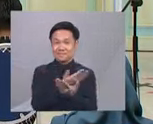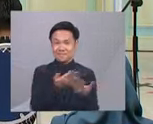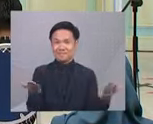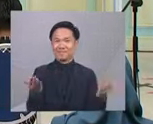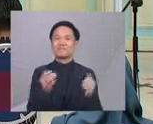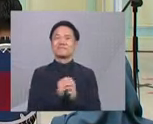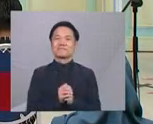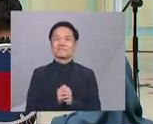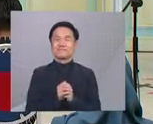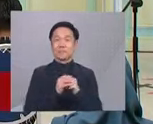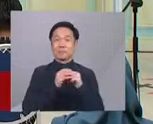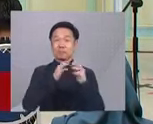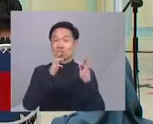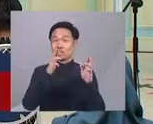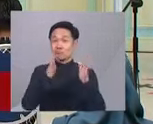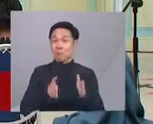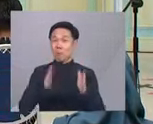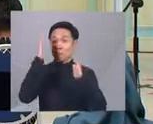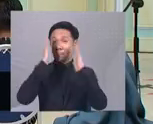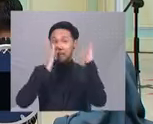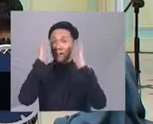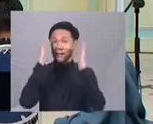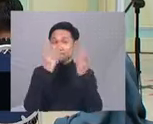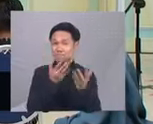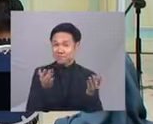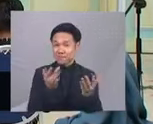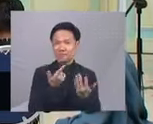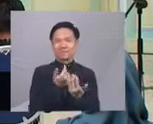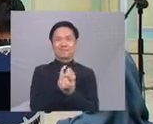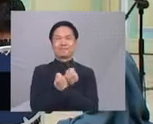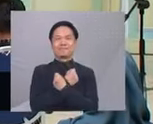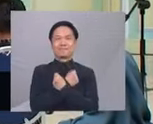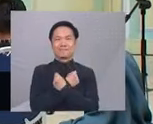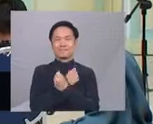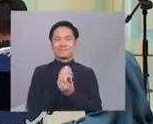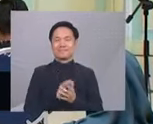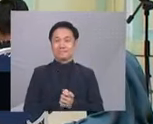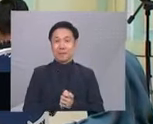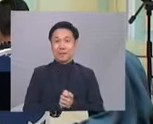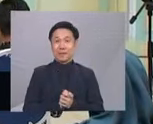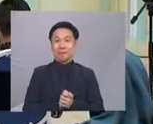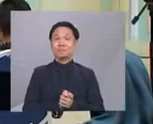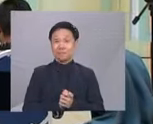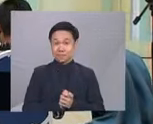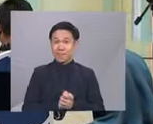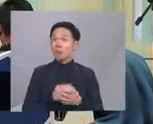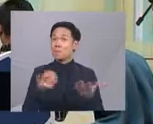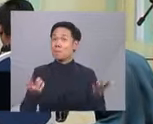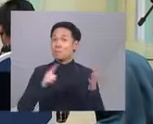seluruh rakyat Malaysia yang dikasihi sekalian. Saya mulakan dengan